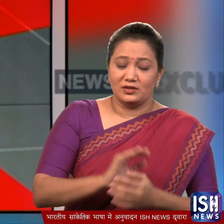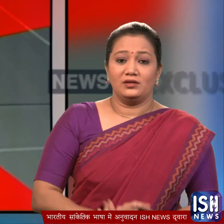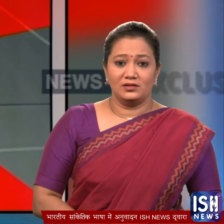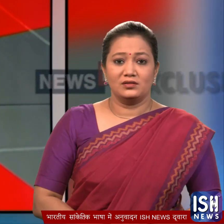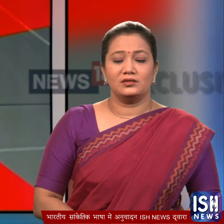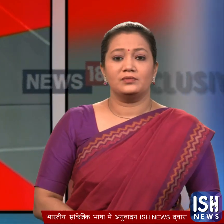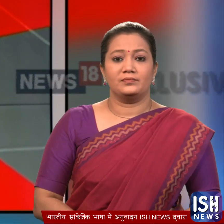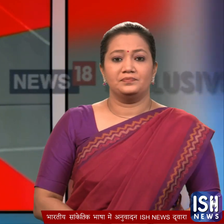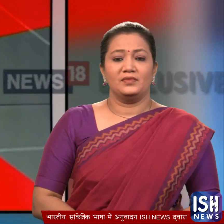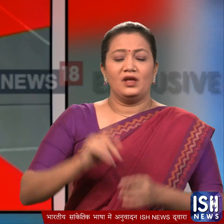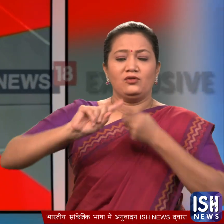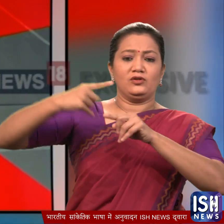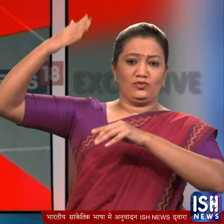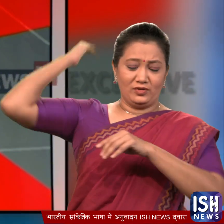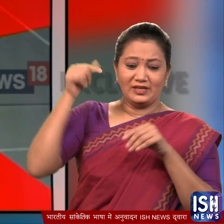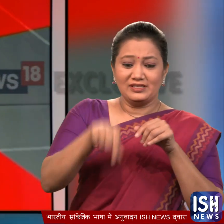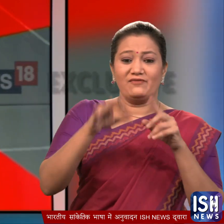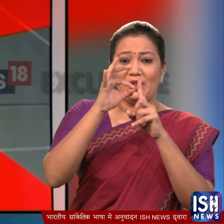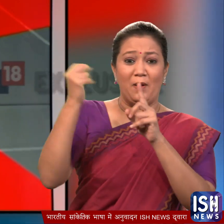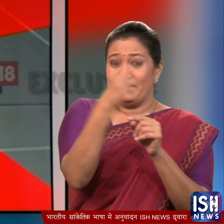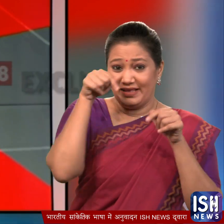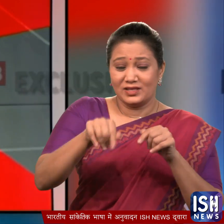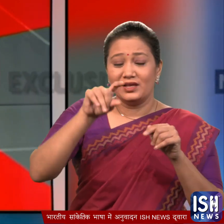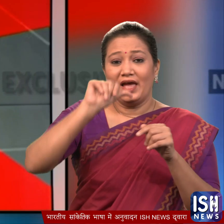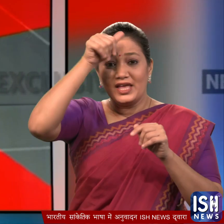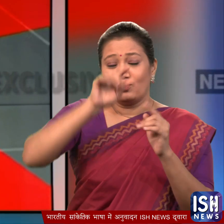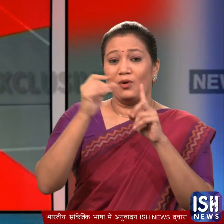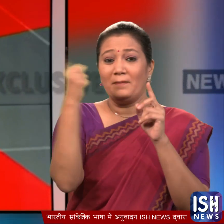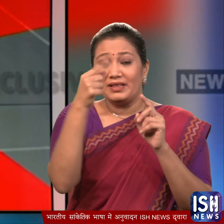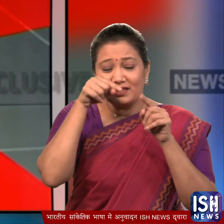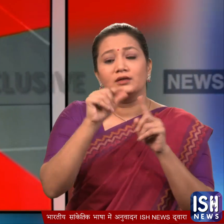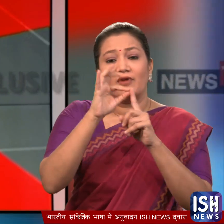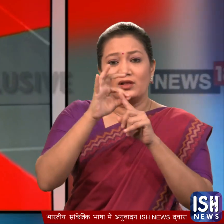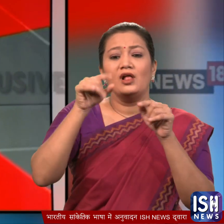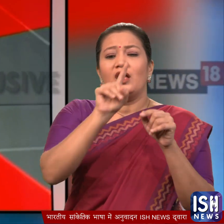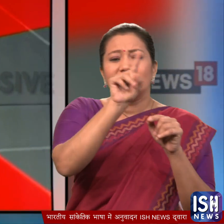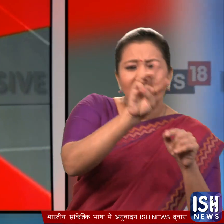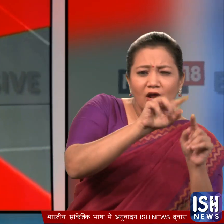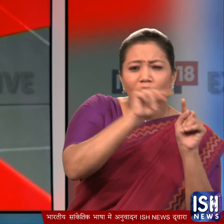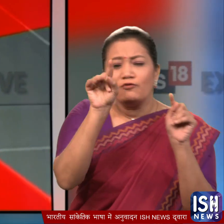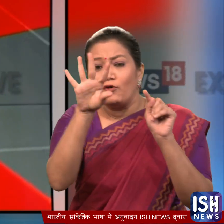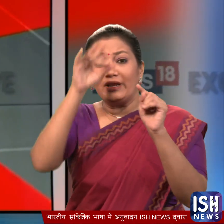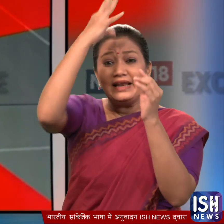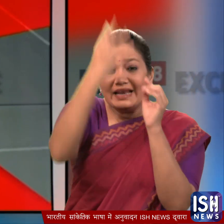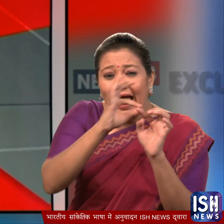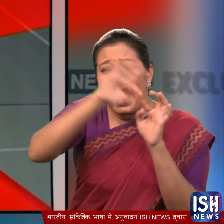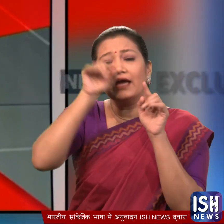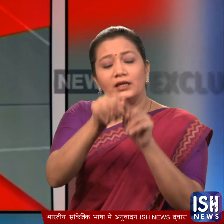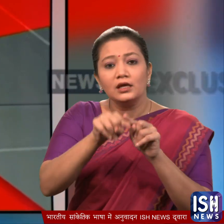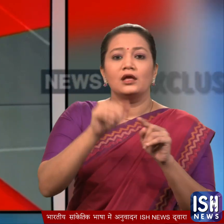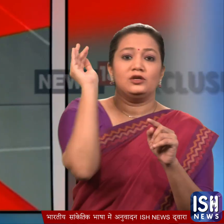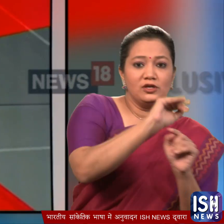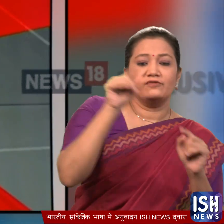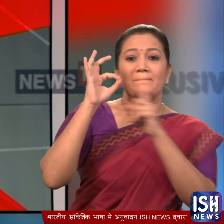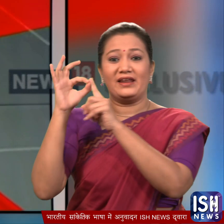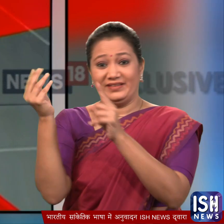है। पौराणिक मान्यता है कि फाल्गुन महीने की 13वीं-14वीं तारीख के बीच जो रात पड़ती है, उसी दिन शिव